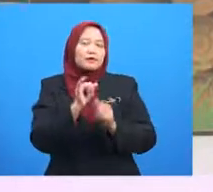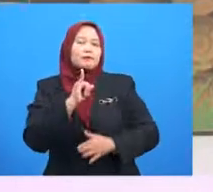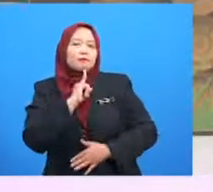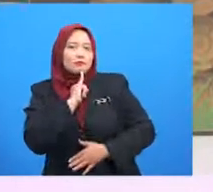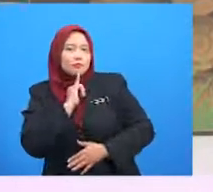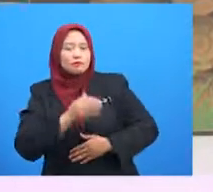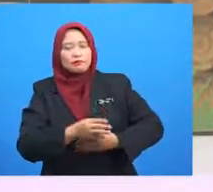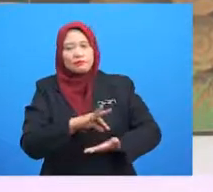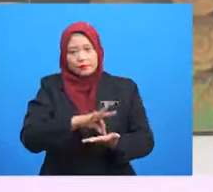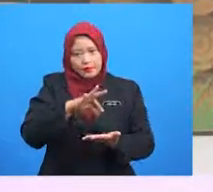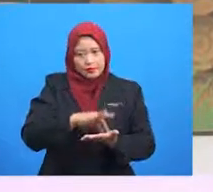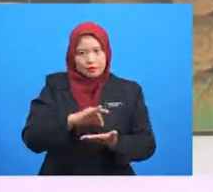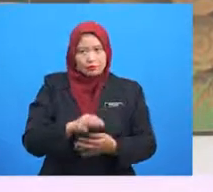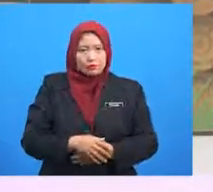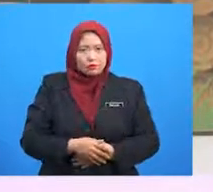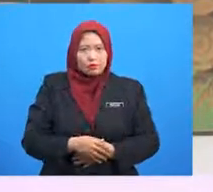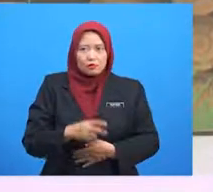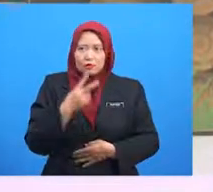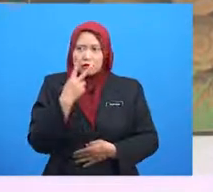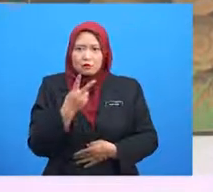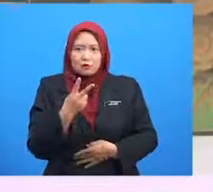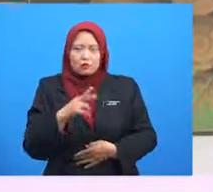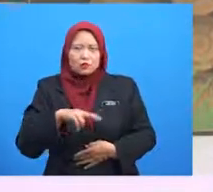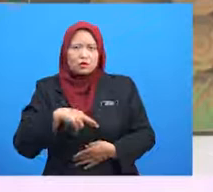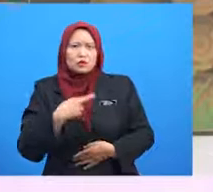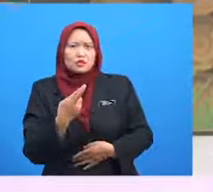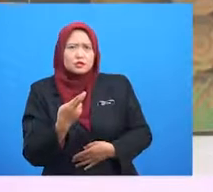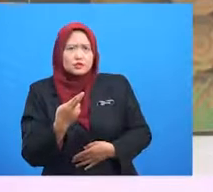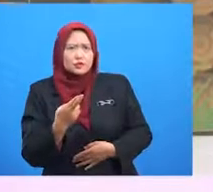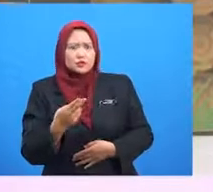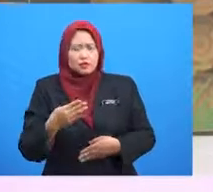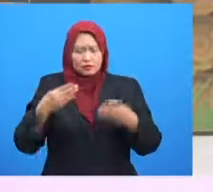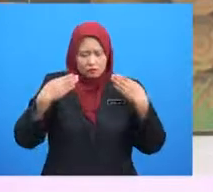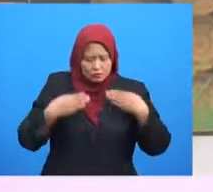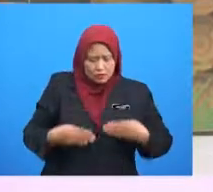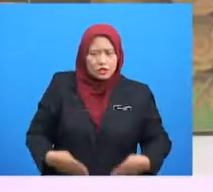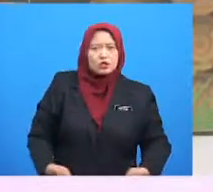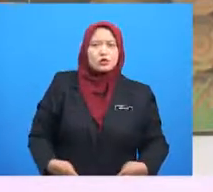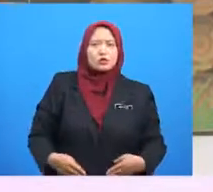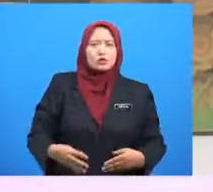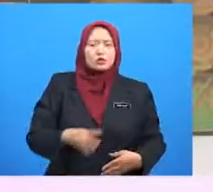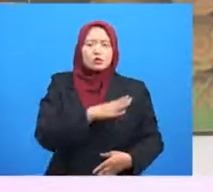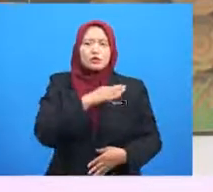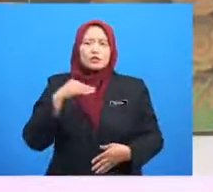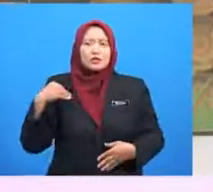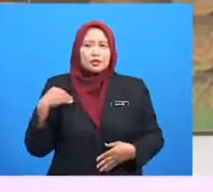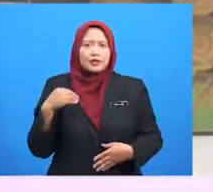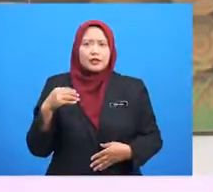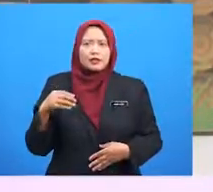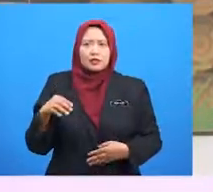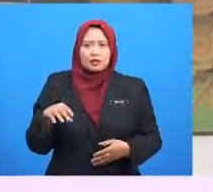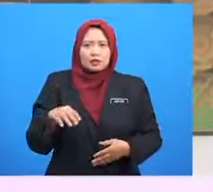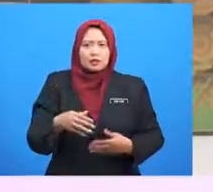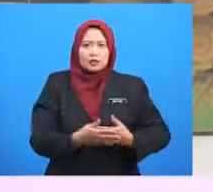Perasan tak murid-murid? Baju Ahmad dan anak-anak ayam itu tidak basah walaupun dalam keadaan hujan